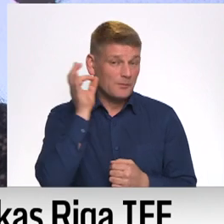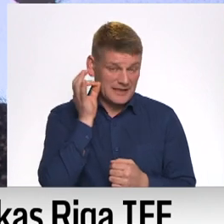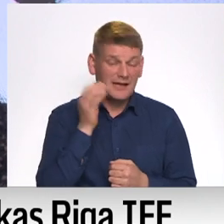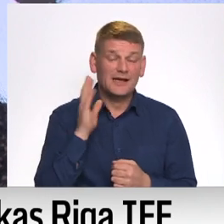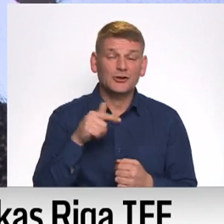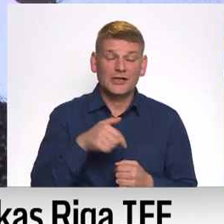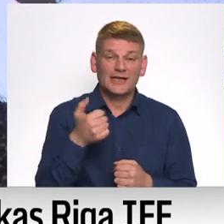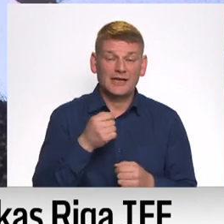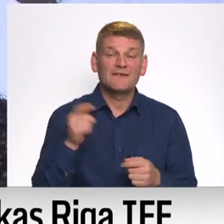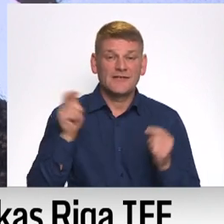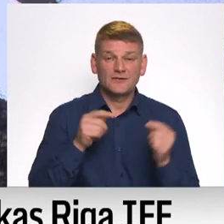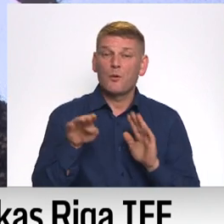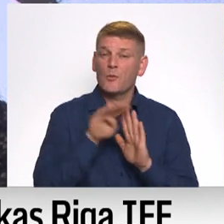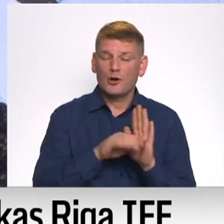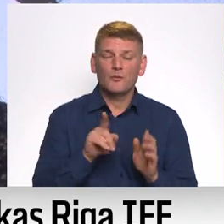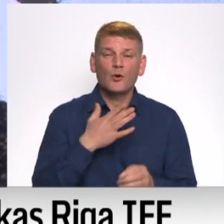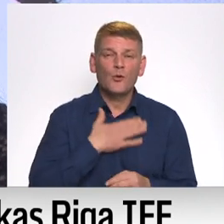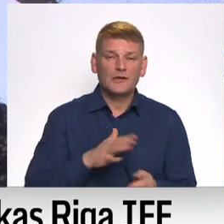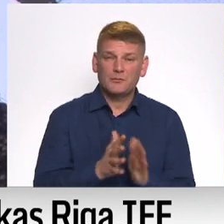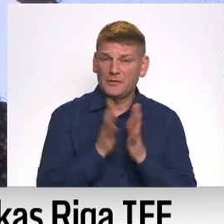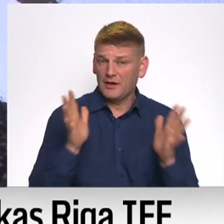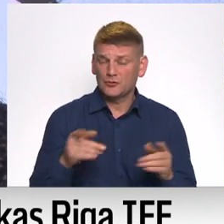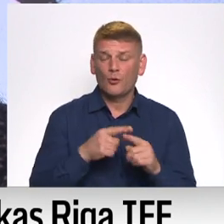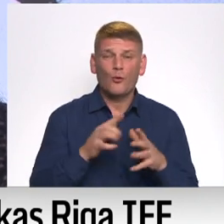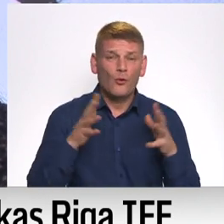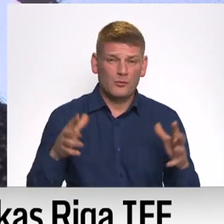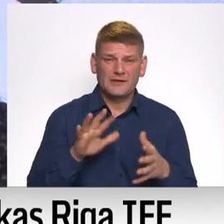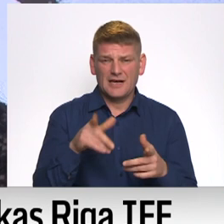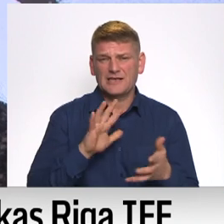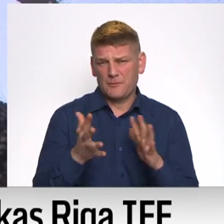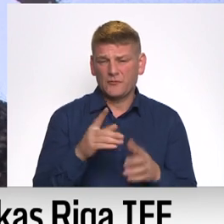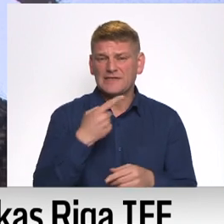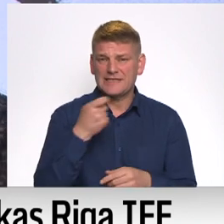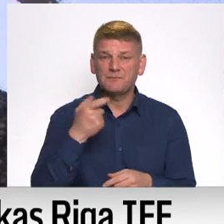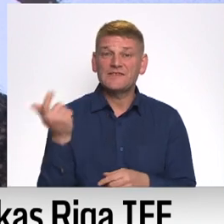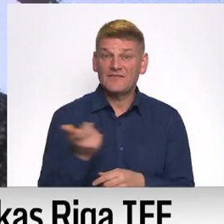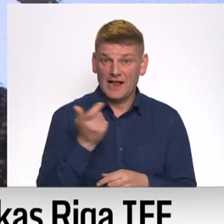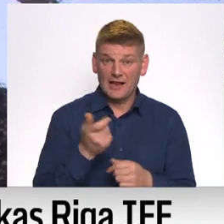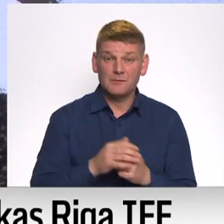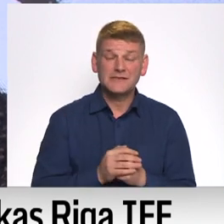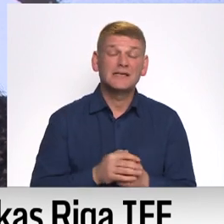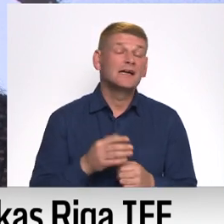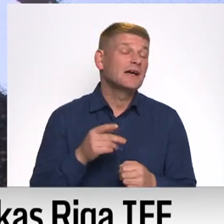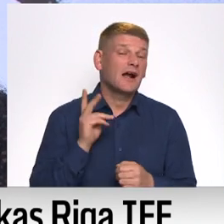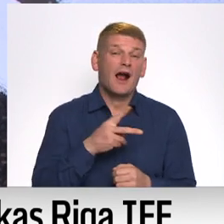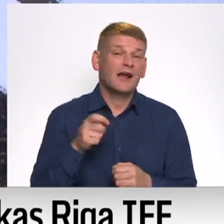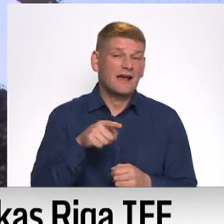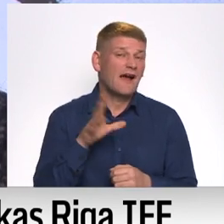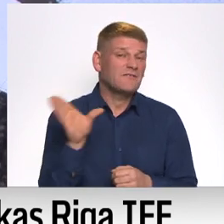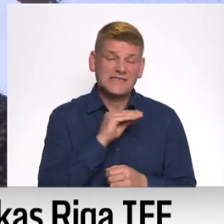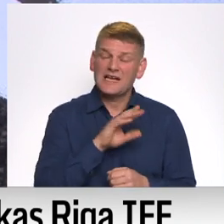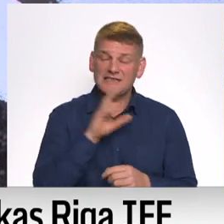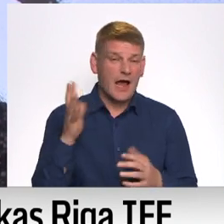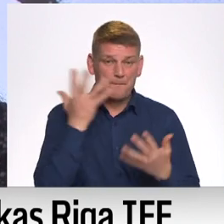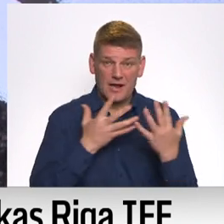gada festivāla programma ir ārkārtīgi plaša un kupla. Tās ir aptuveni 100 filmas. Kā tajā visā neapmaldīties? Es